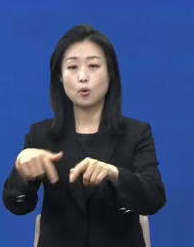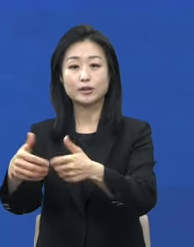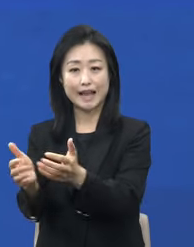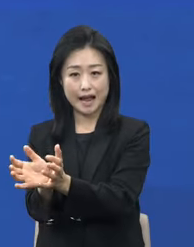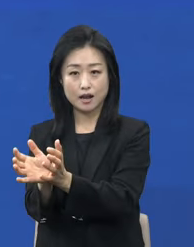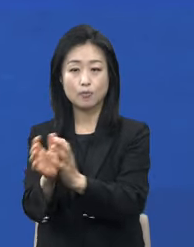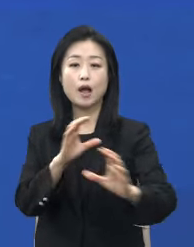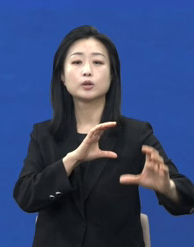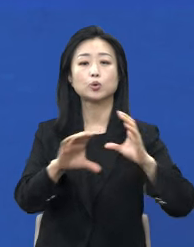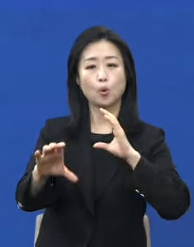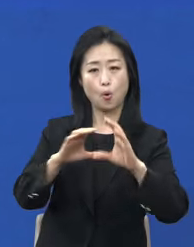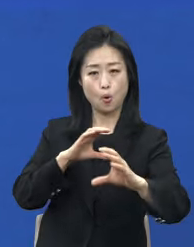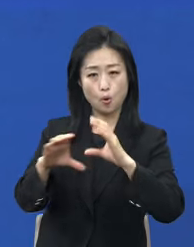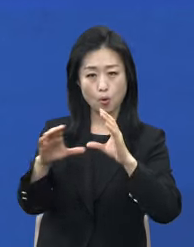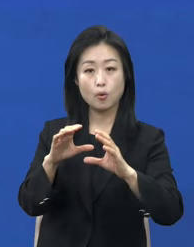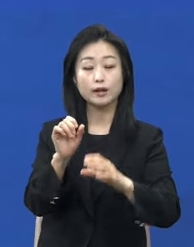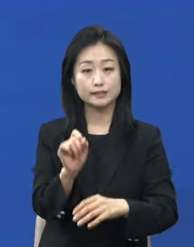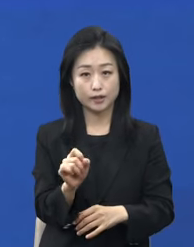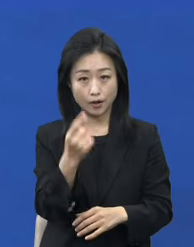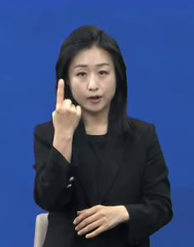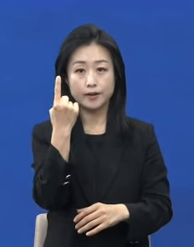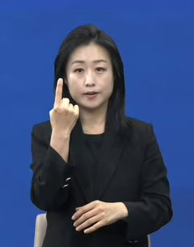긴밀한 소통으로